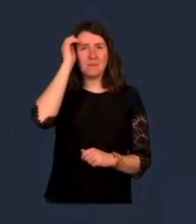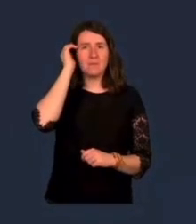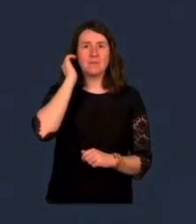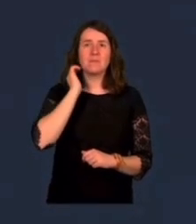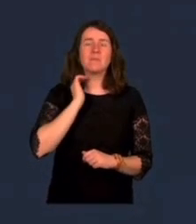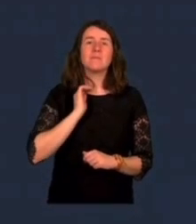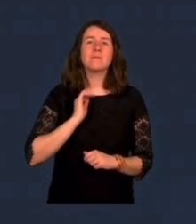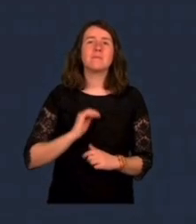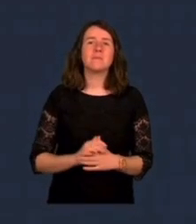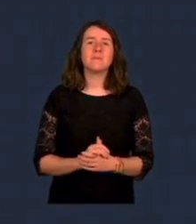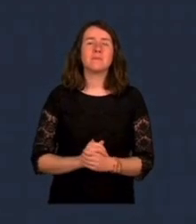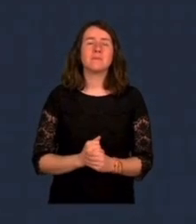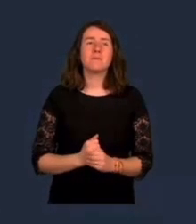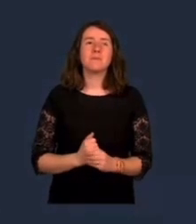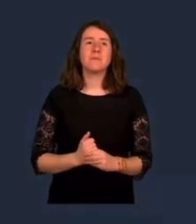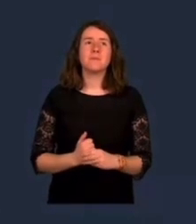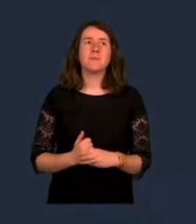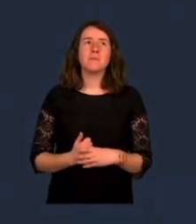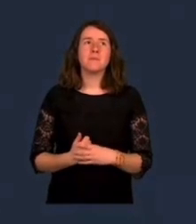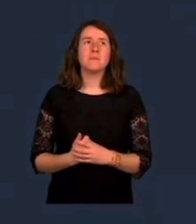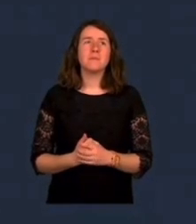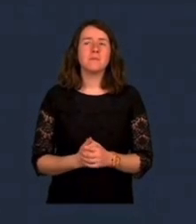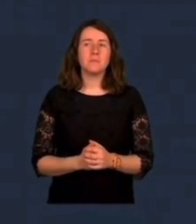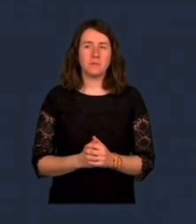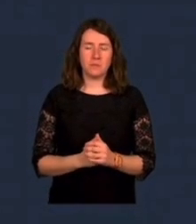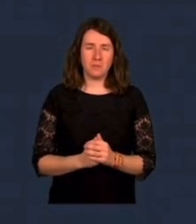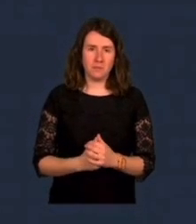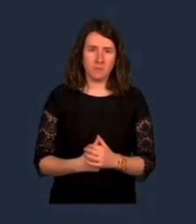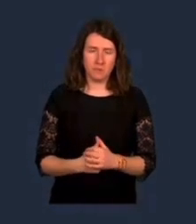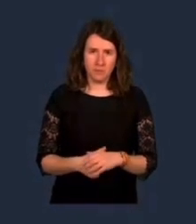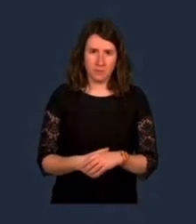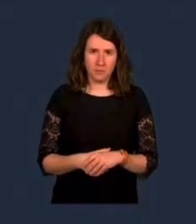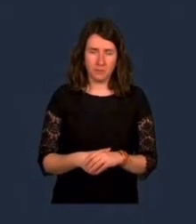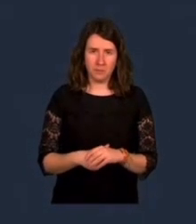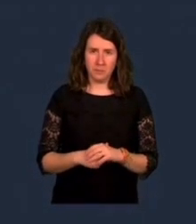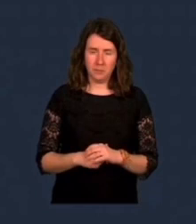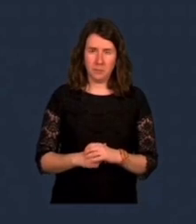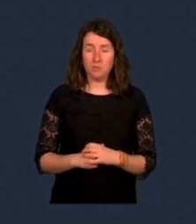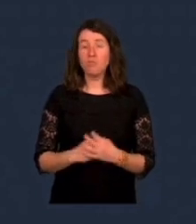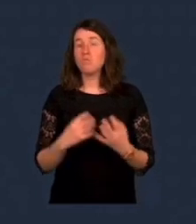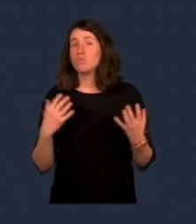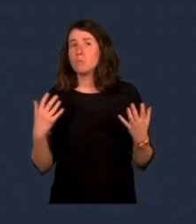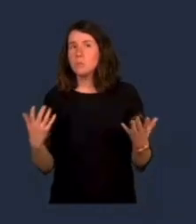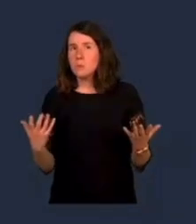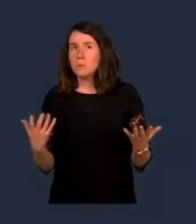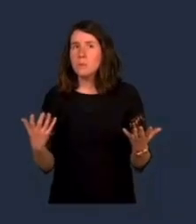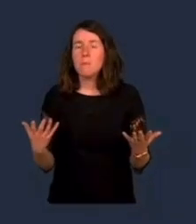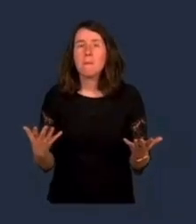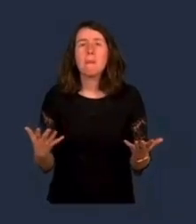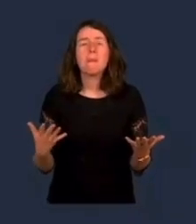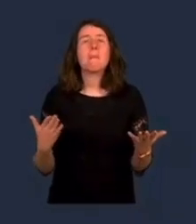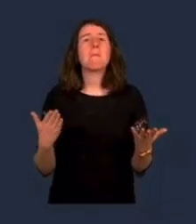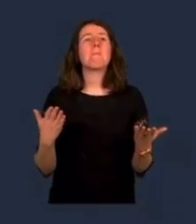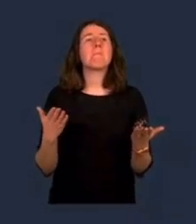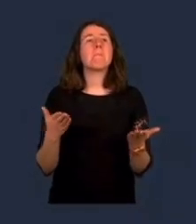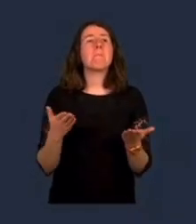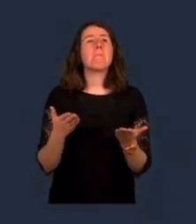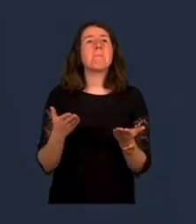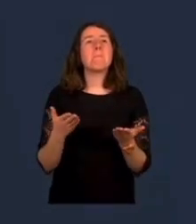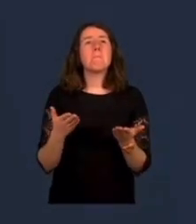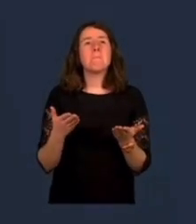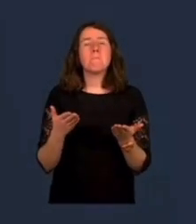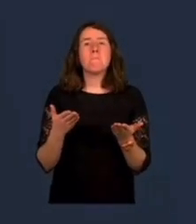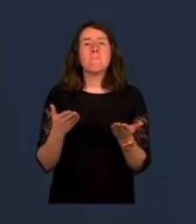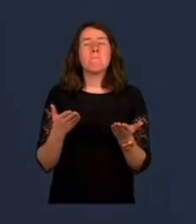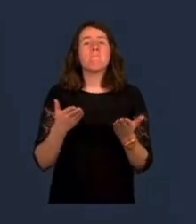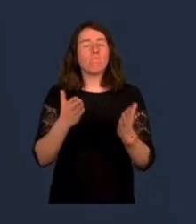Madame la vice-présidente. Alors que certains aménagements cyclables présentent un intérêt comme vecteur d'aménagement du territoire, de